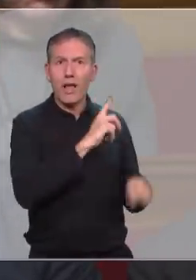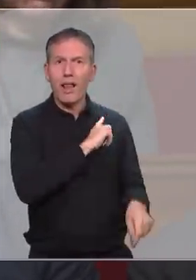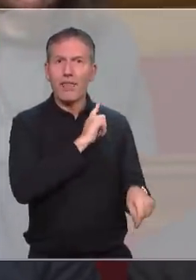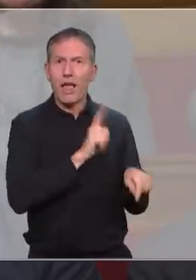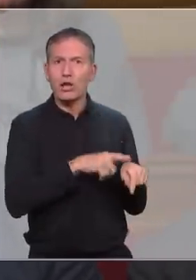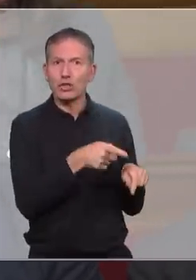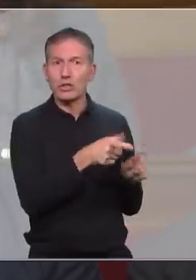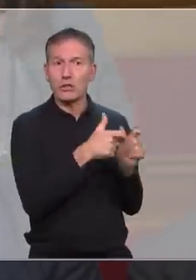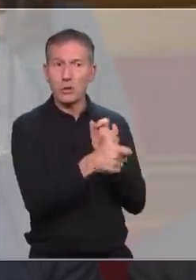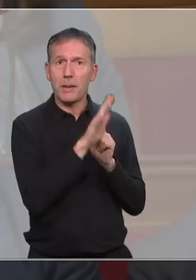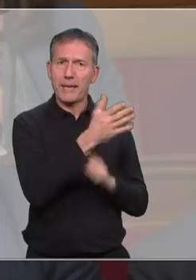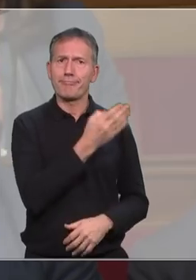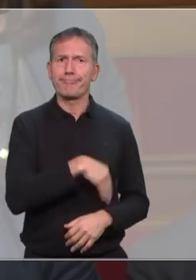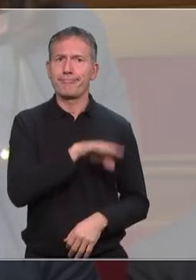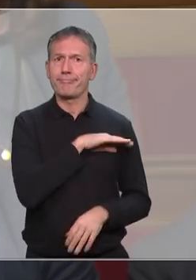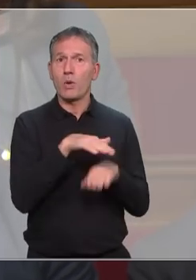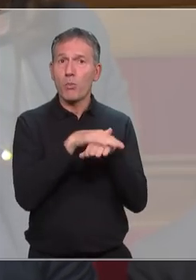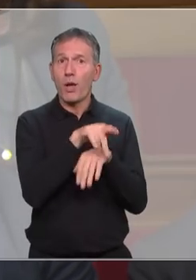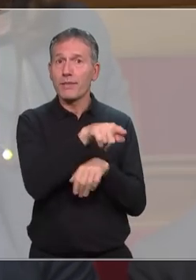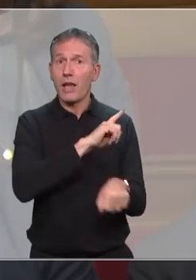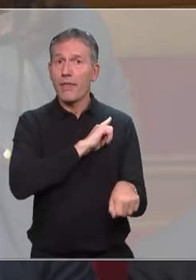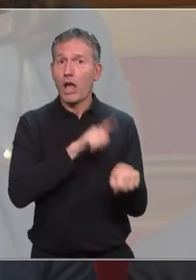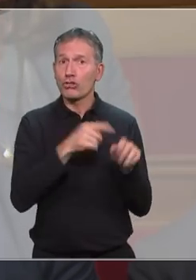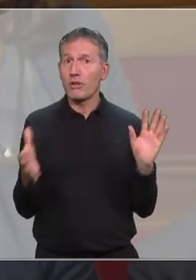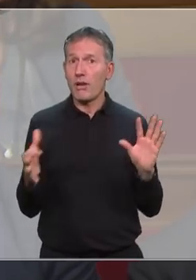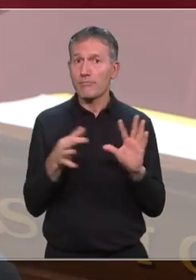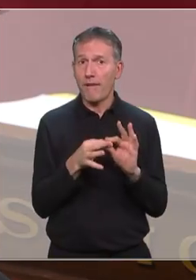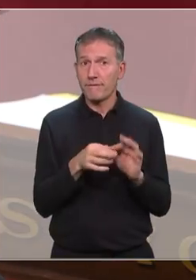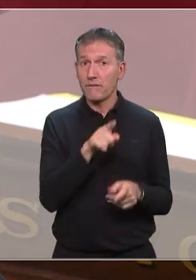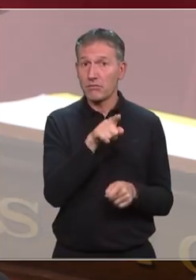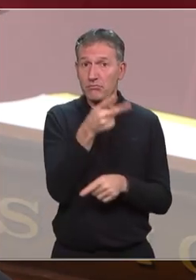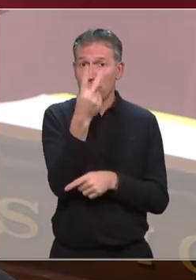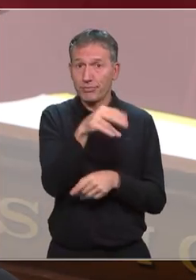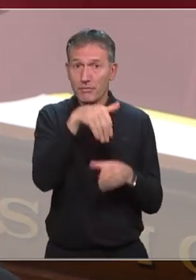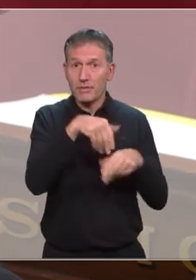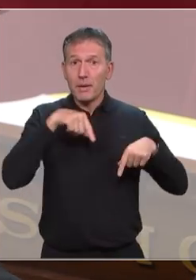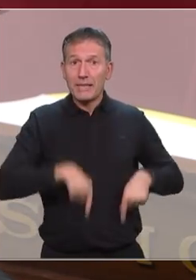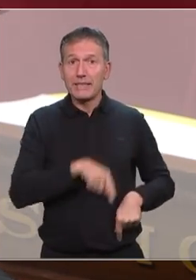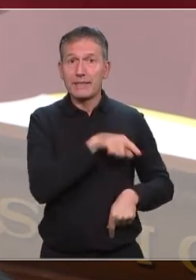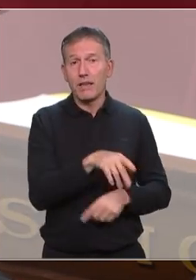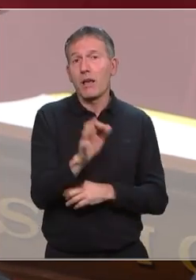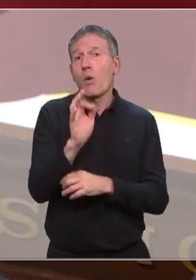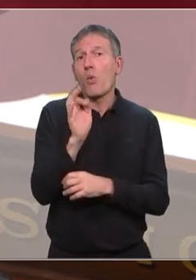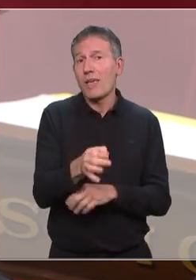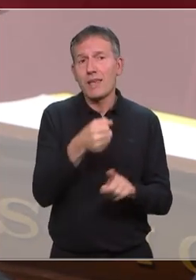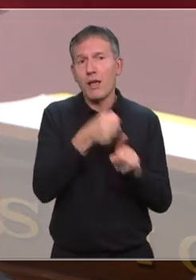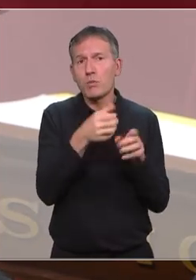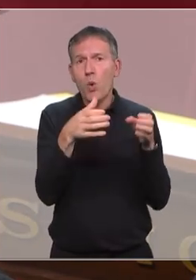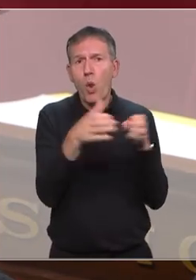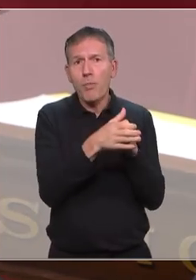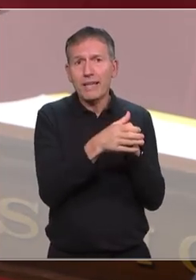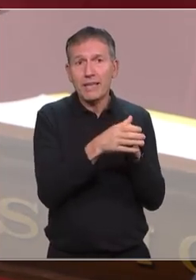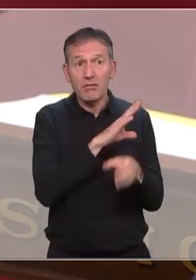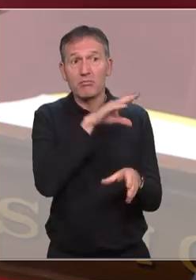c'est-à-dire l'institution chargée en France de notre politique énergétique, hébergée dans votre ministère. Oui, mes chers collègues, un lobby des éoliennes est abrité dans les